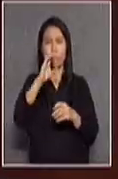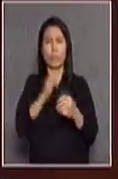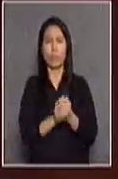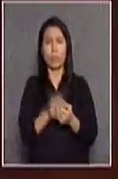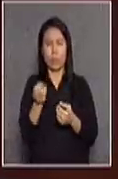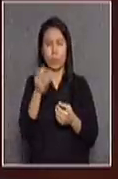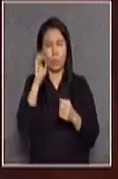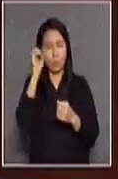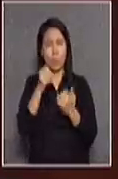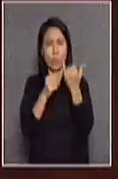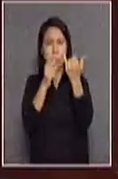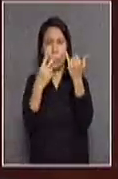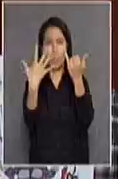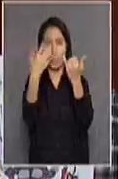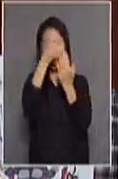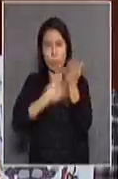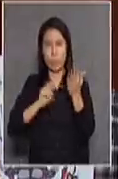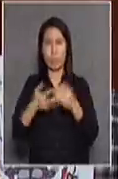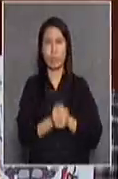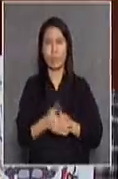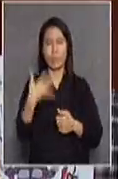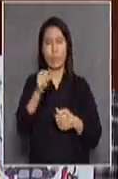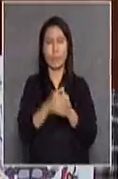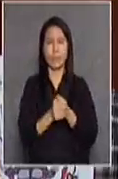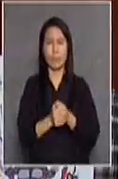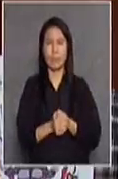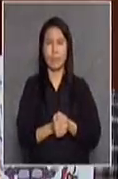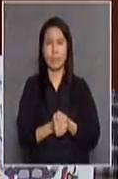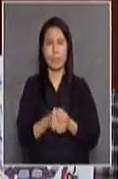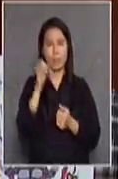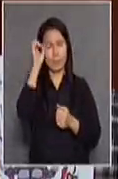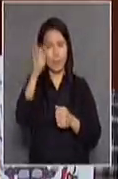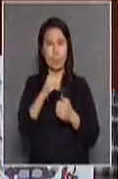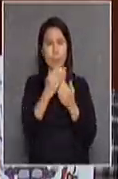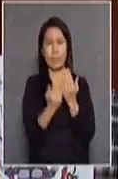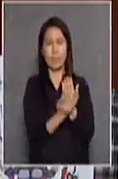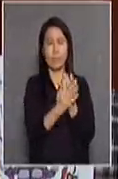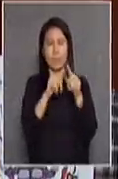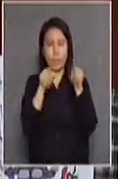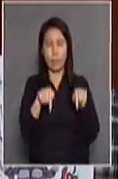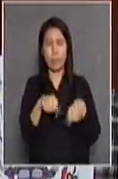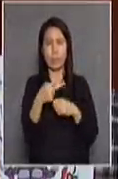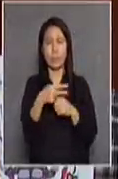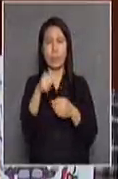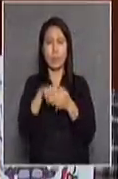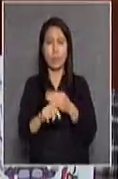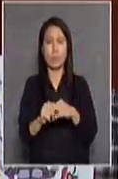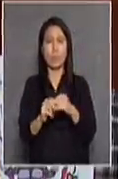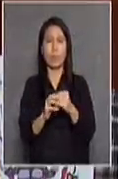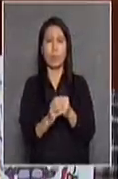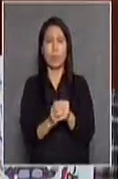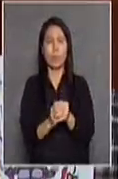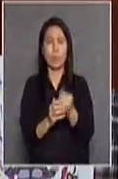動議第625項修正案。 主席，我動議通過會議講稿附錄以上的